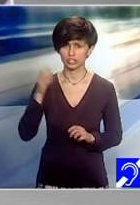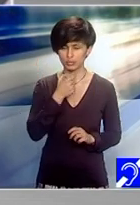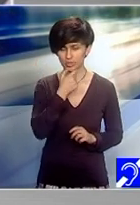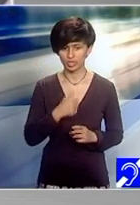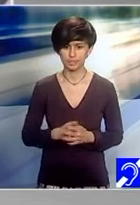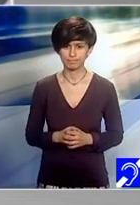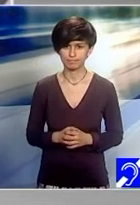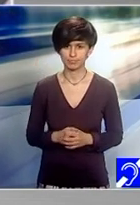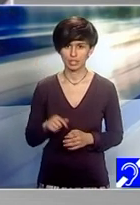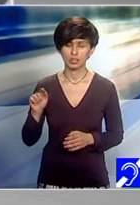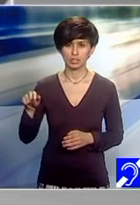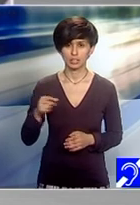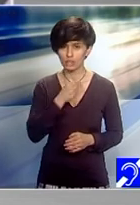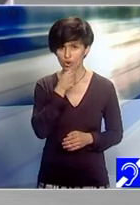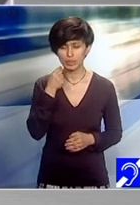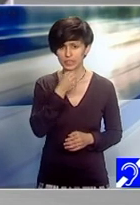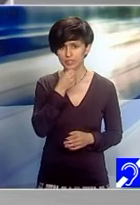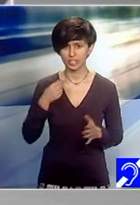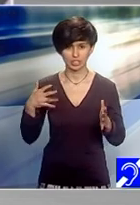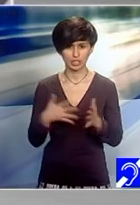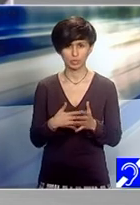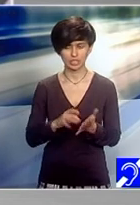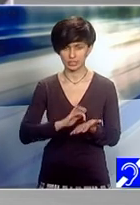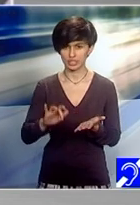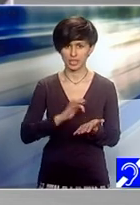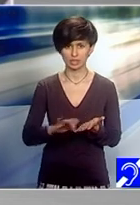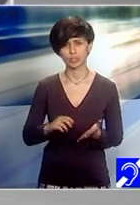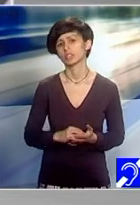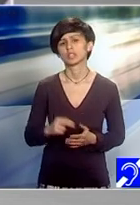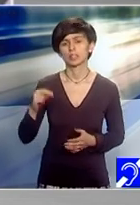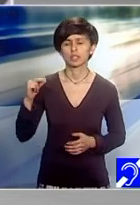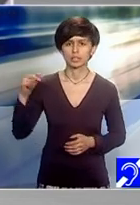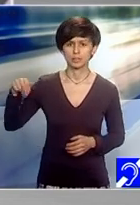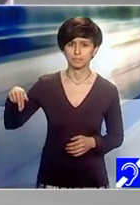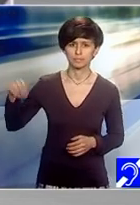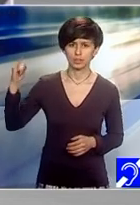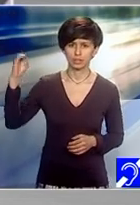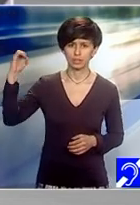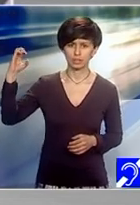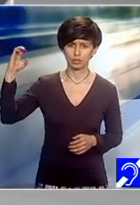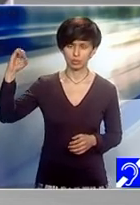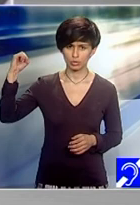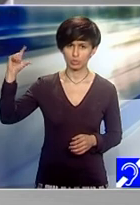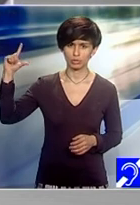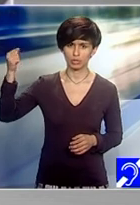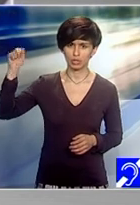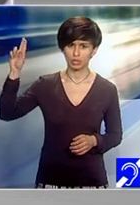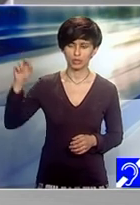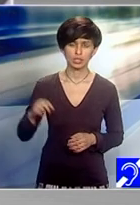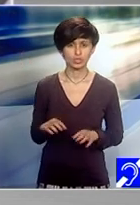Babeș Papa Nicolau și s-au depistat multe femei, în jur de 5.000 din câte știu eu în total, de femei